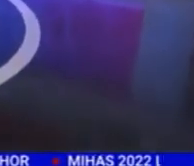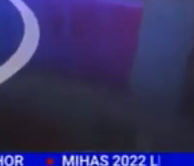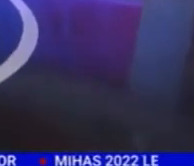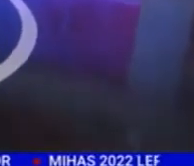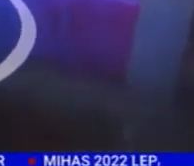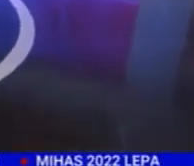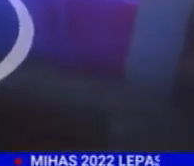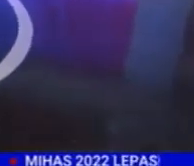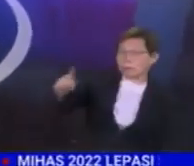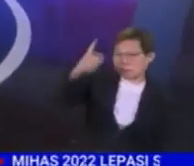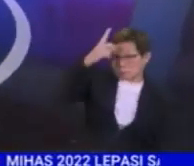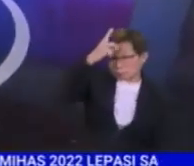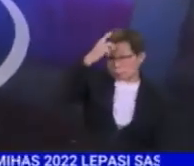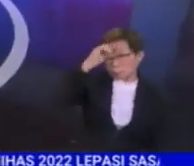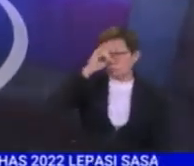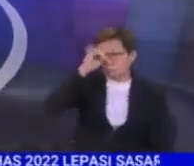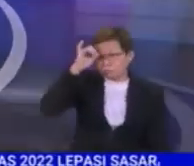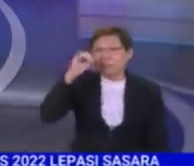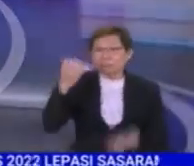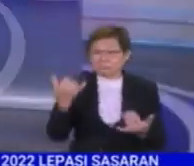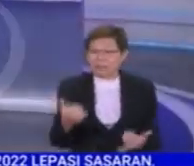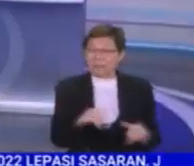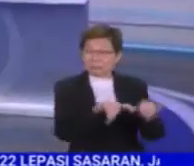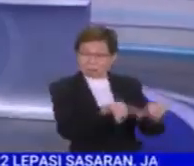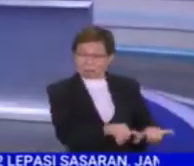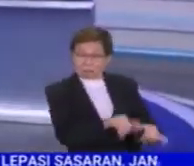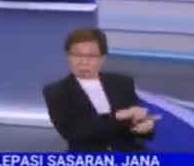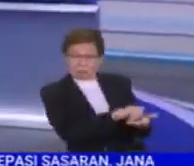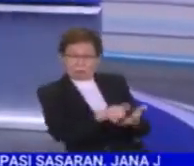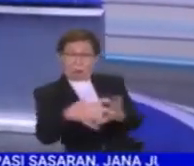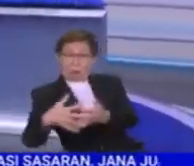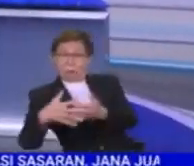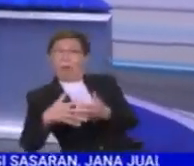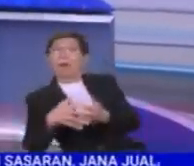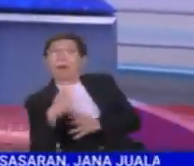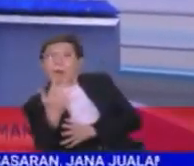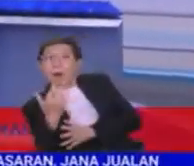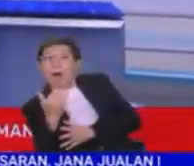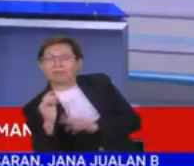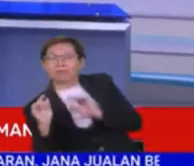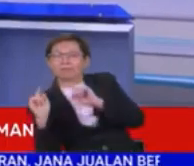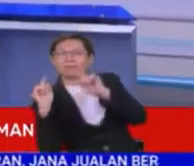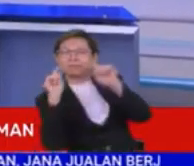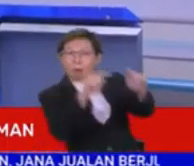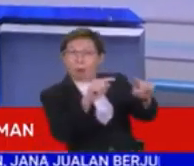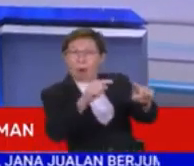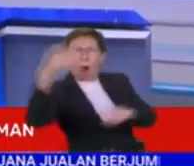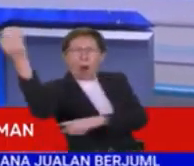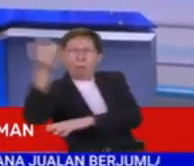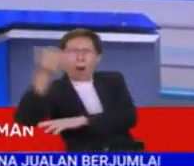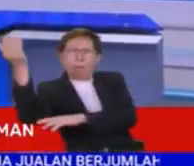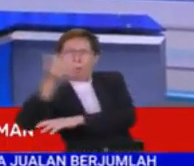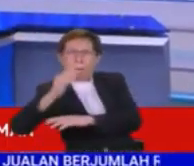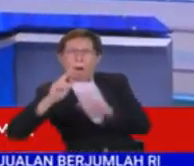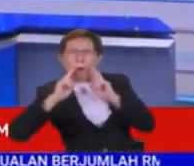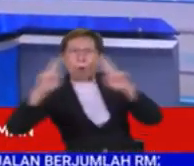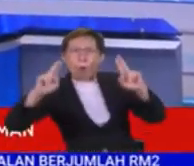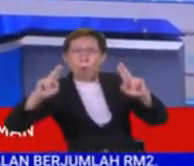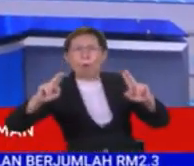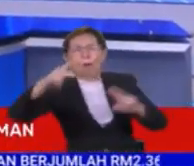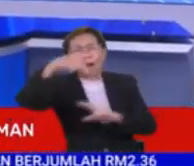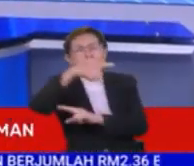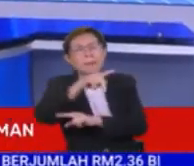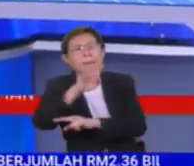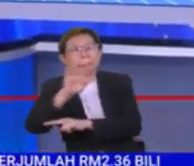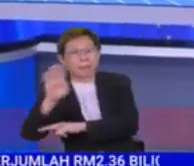Perdana Menteri Datuk Seri Ismail Sabri yaakob kini berada di New York Amerika Syarikat untuk menghadiri debat umum perhimpunan Agung pertubuhan